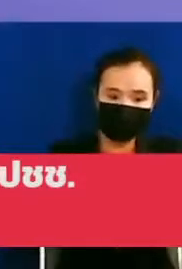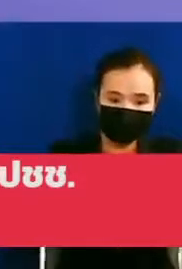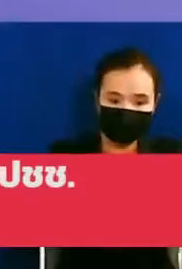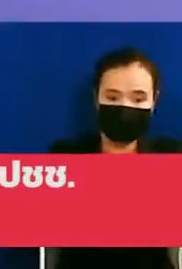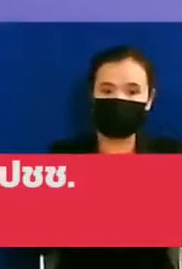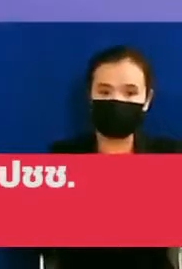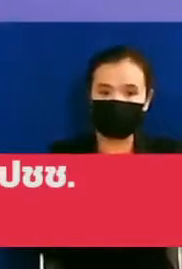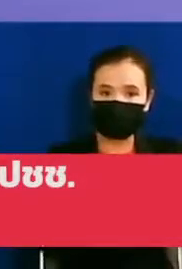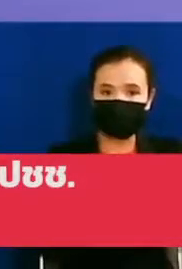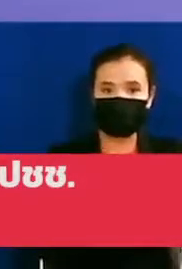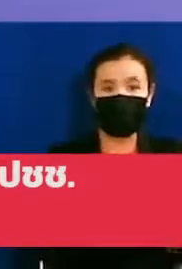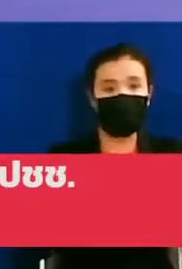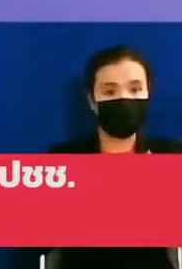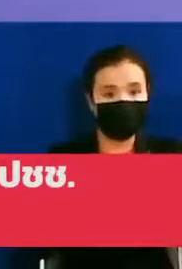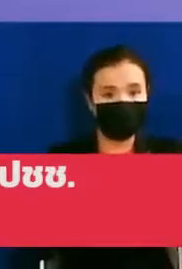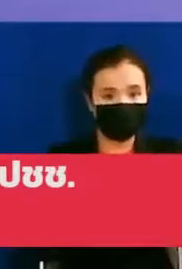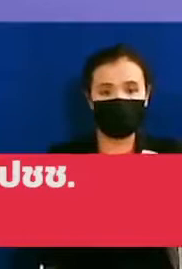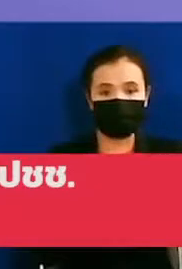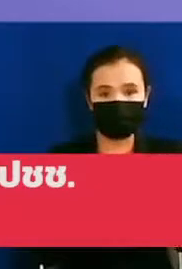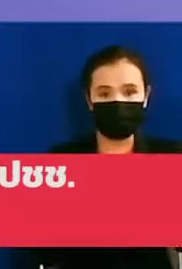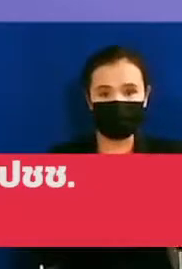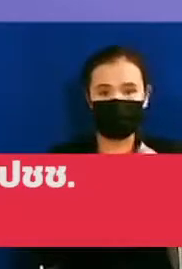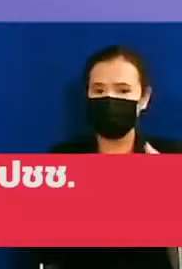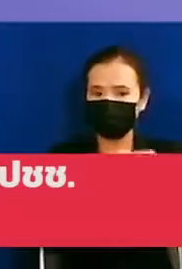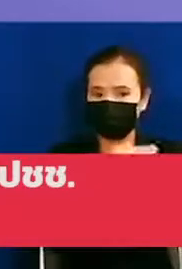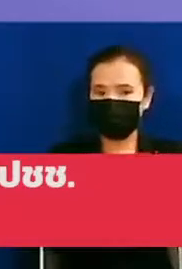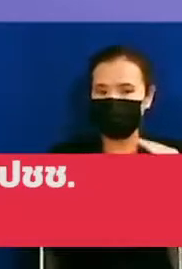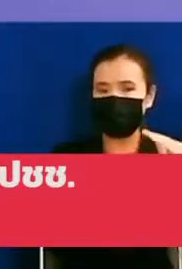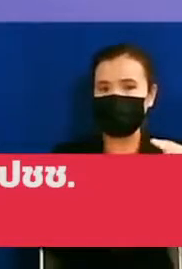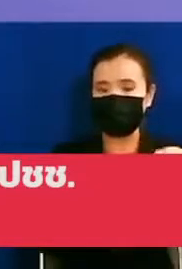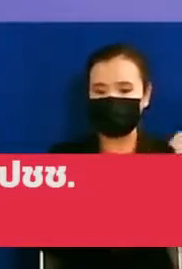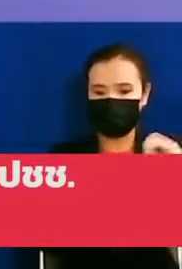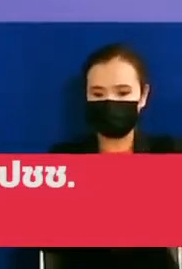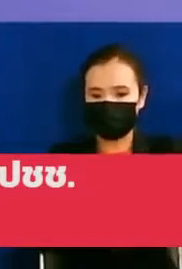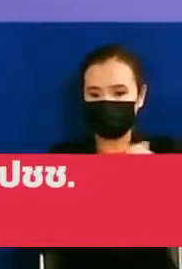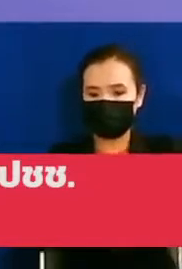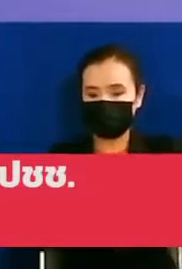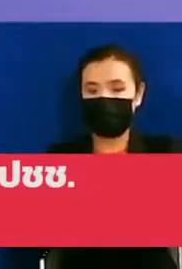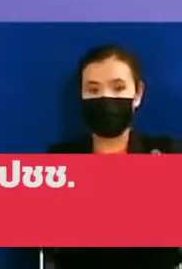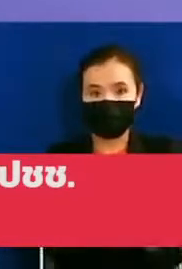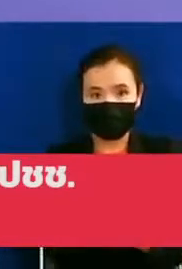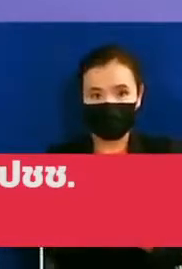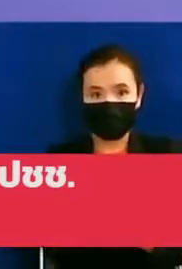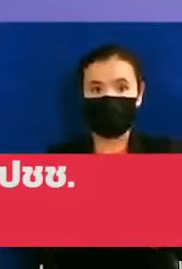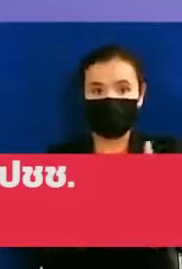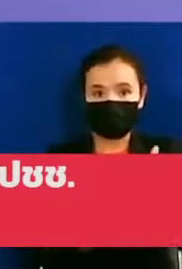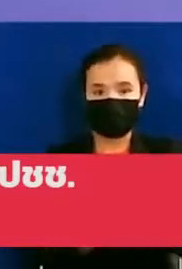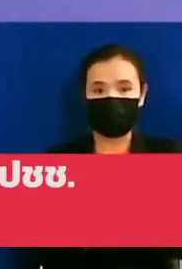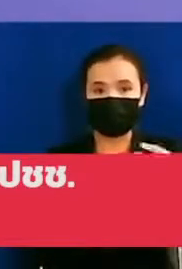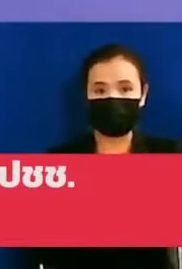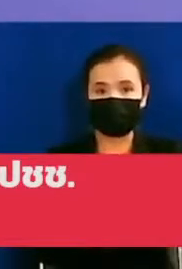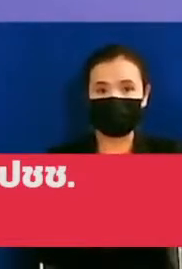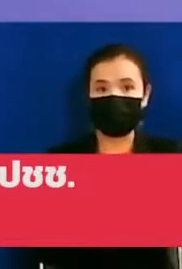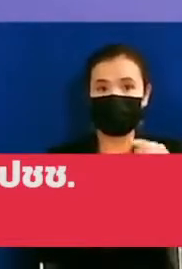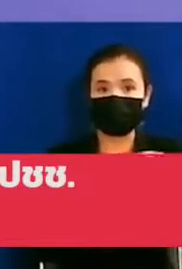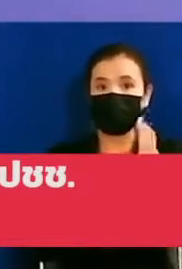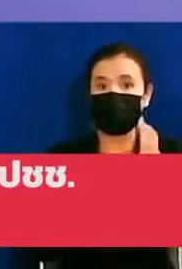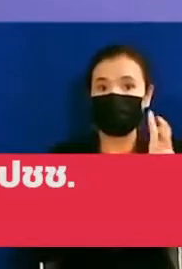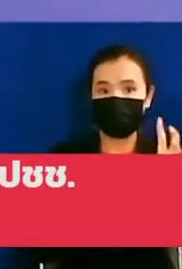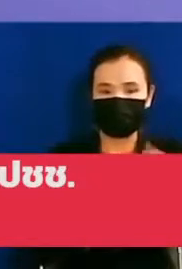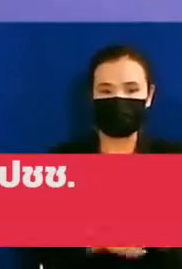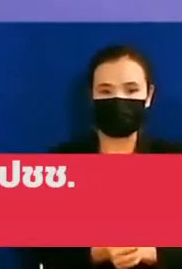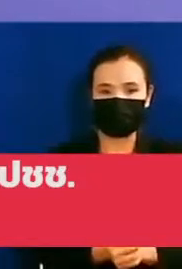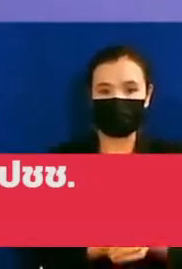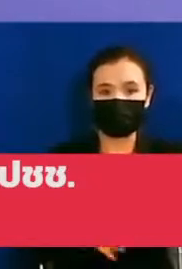นายแพทย์ชเวศสันนามวาดรักษาราชการแทนผู้อำนวยการกองควบคุมโรคและภัยสุขภาพในสภาวะฉุกเฉินเปิดเผยความคืบหน้าการฉีดวัคซีนโ